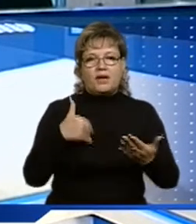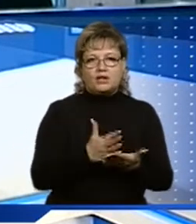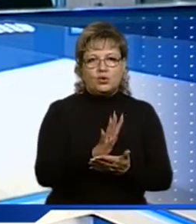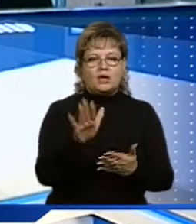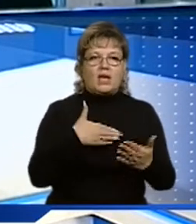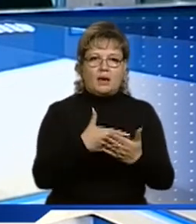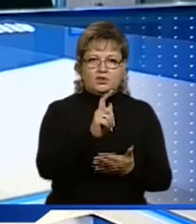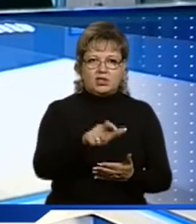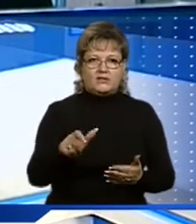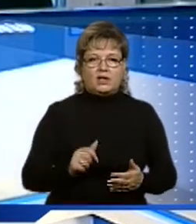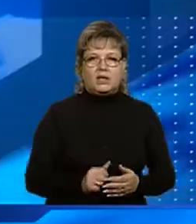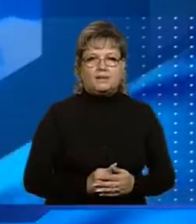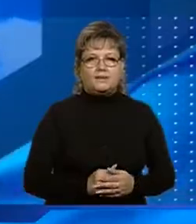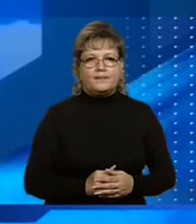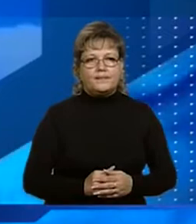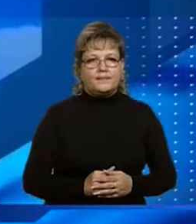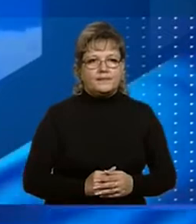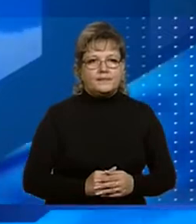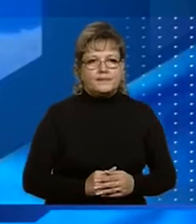политологи и общественники.